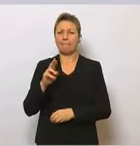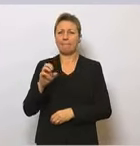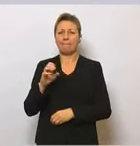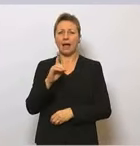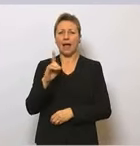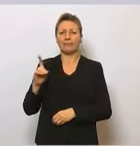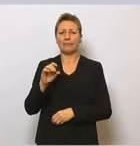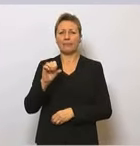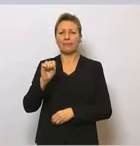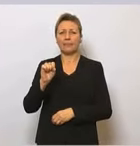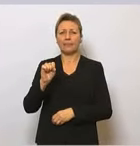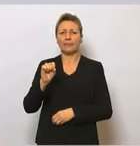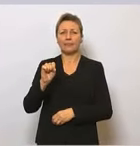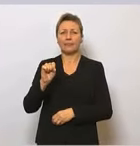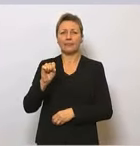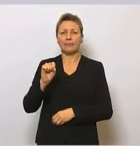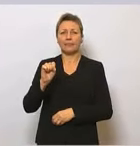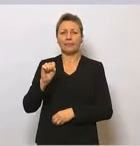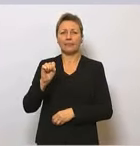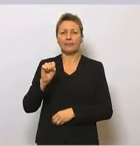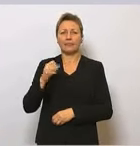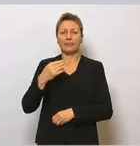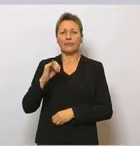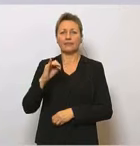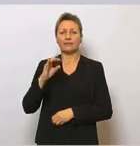là? Brad, can you hear me?